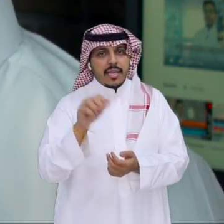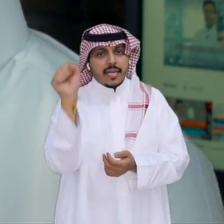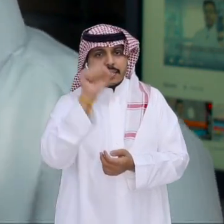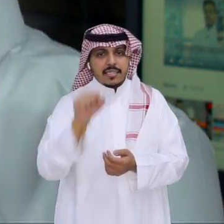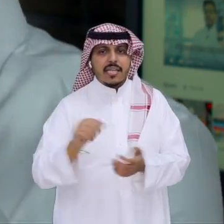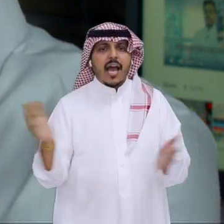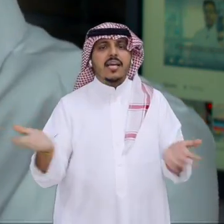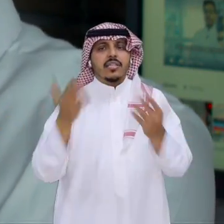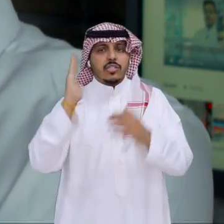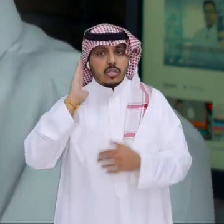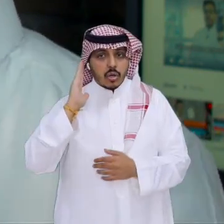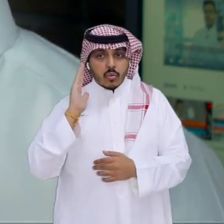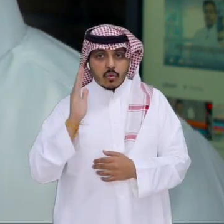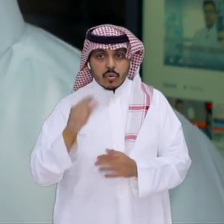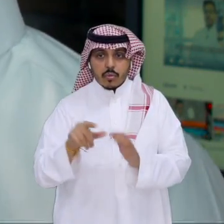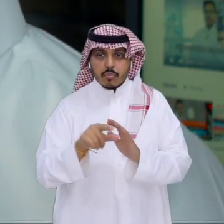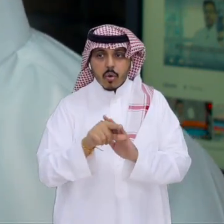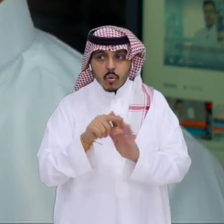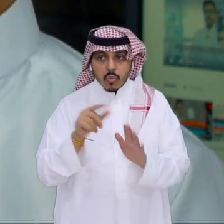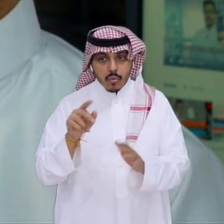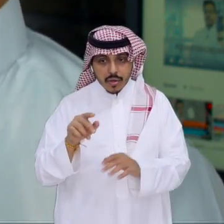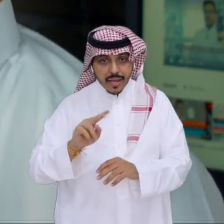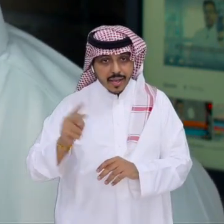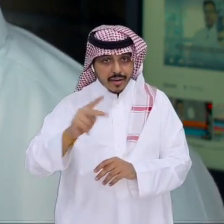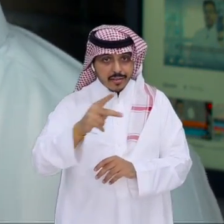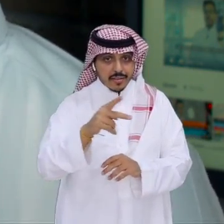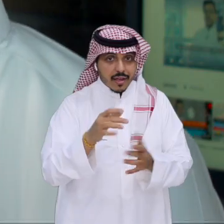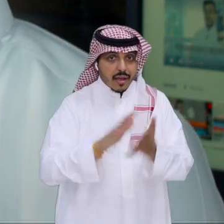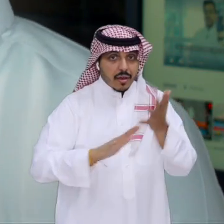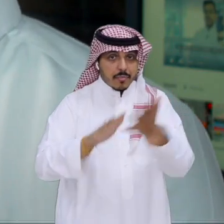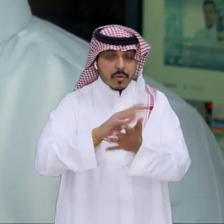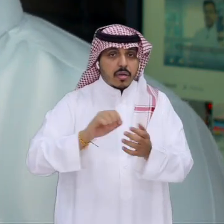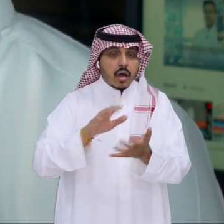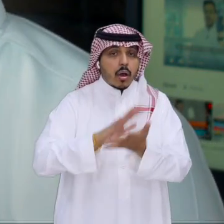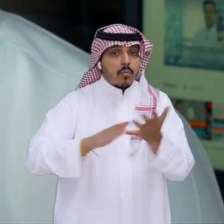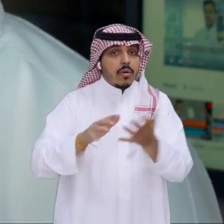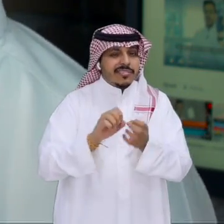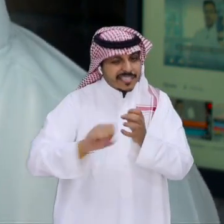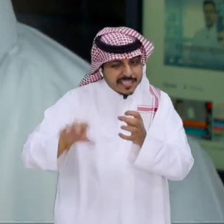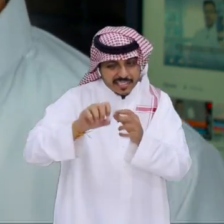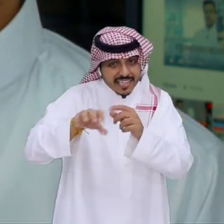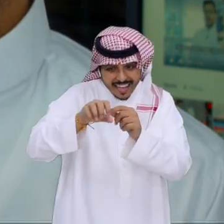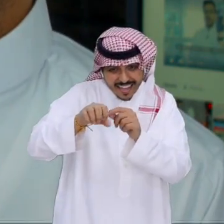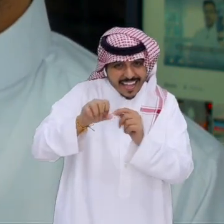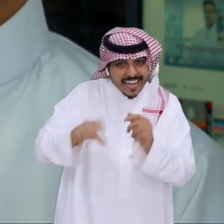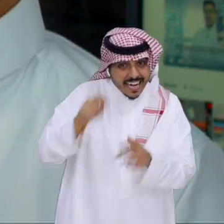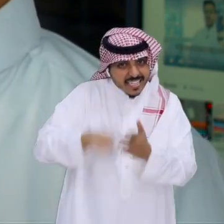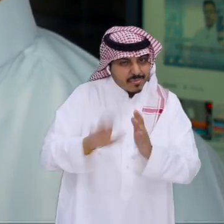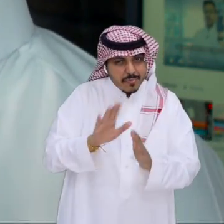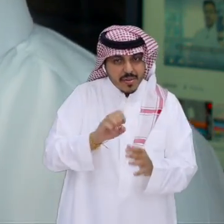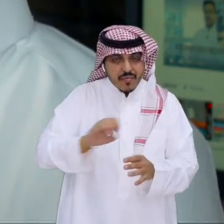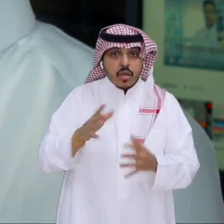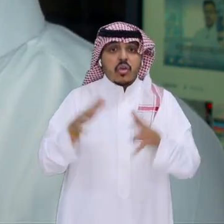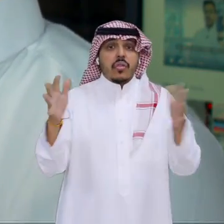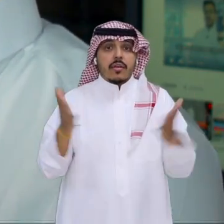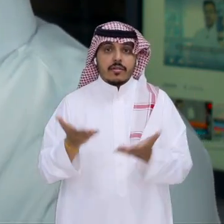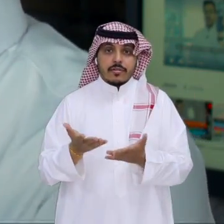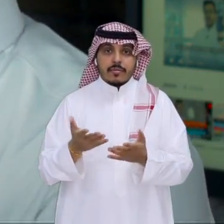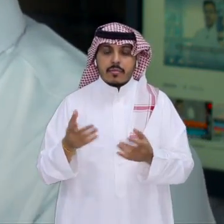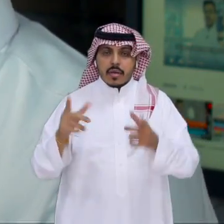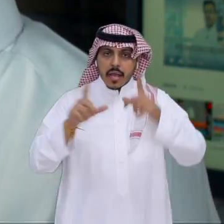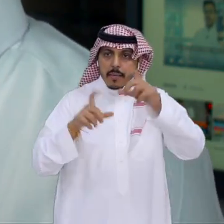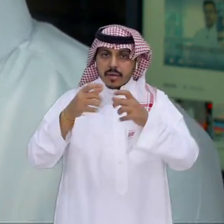و اي جوال شيء برا هذه التسريبات اتمنى، لانه كميه التسريبات كانت كبيره، بل انه في بعض التسريبات وضحت